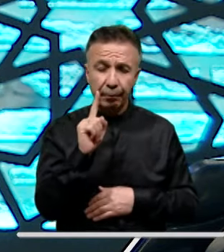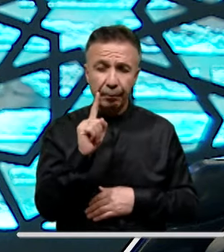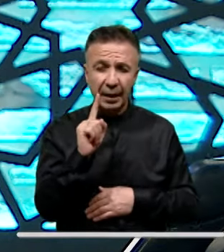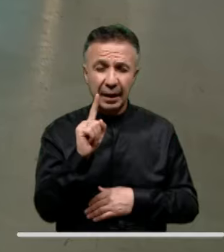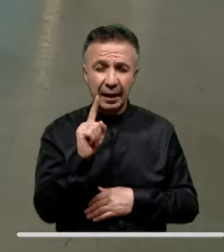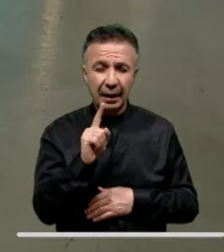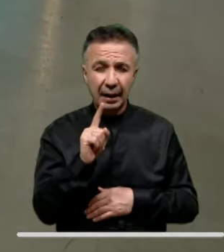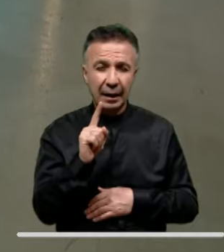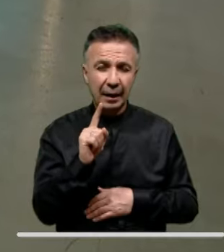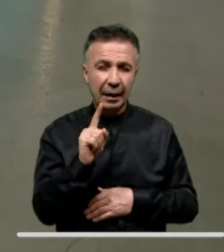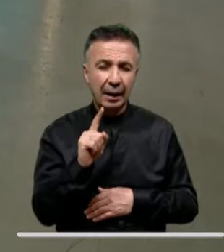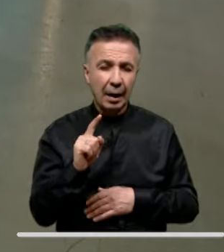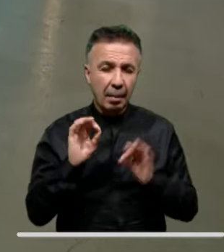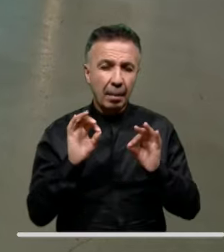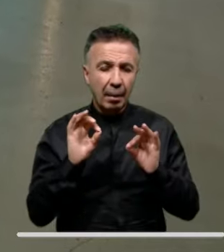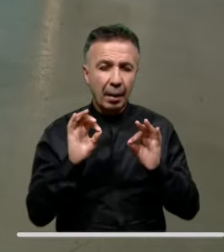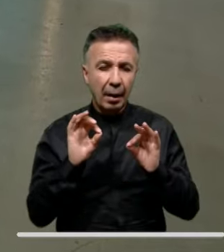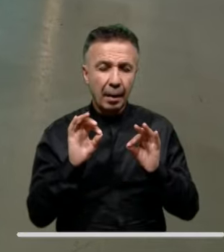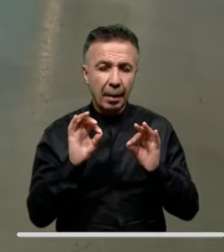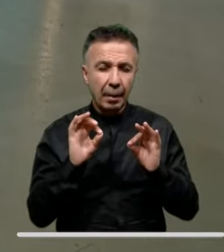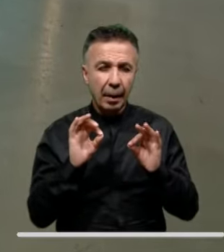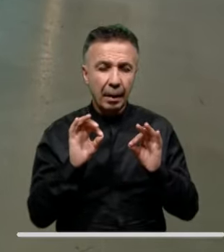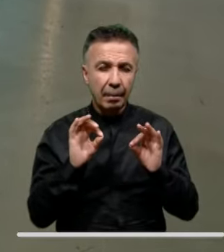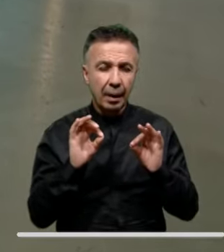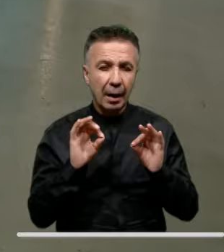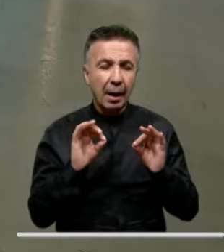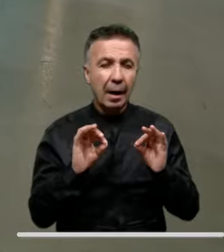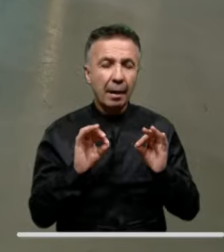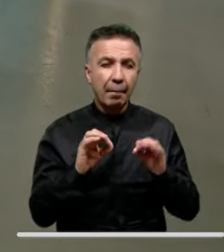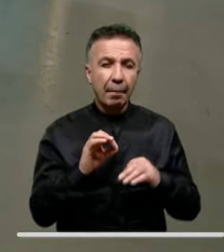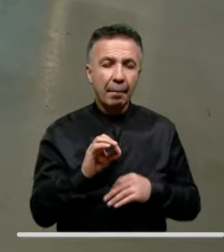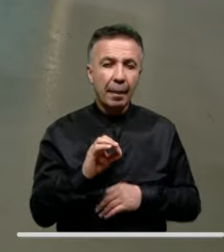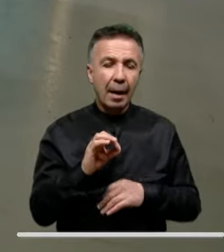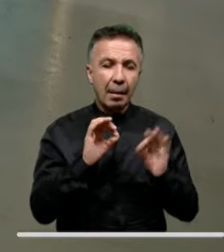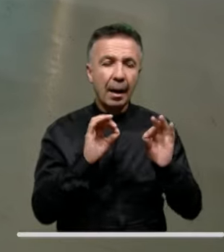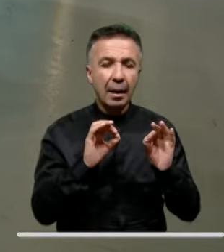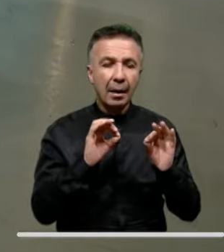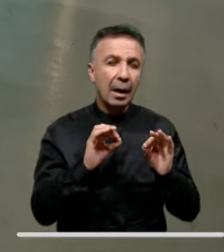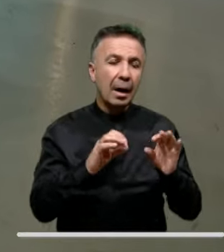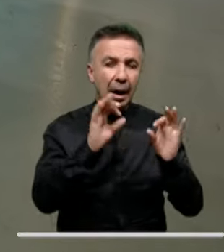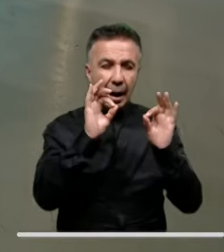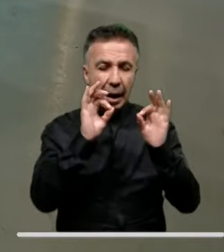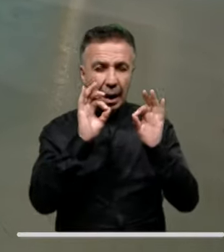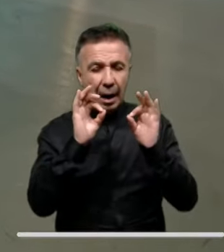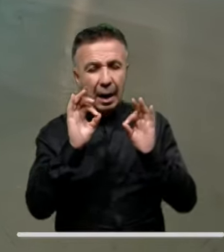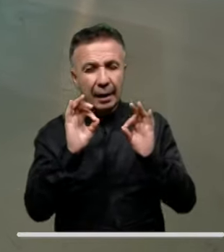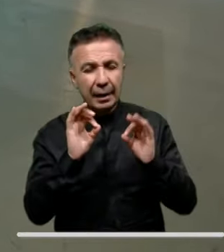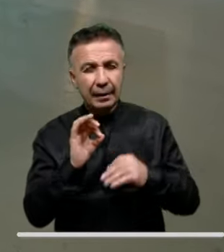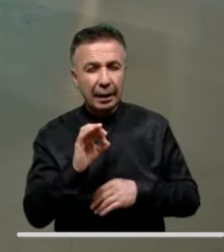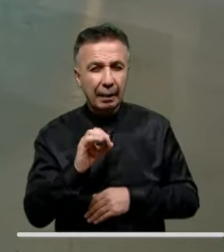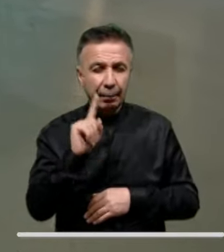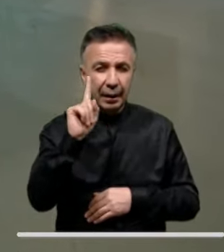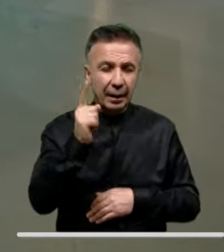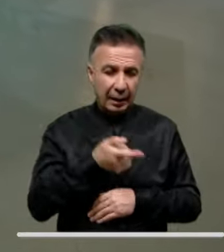okuması mümkün değil. Her ayete 1000 bir ihlas okuyarak Kur'an'ı baştan sona okumuş olsa, ki öyle